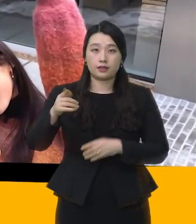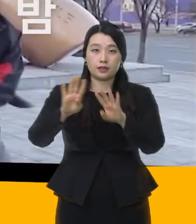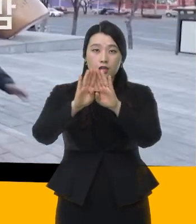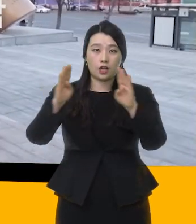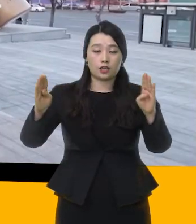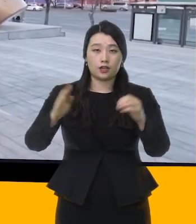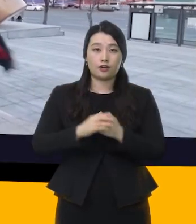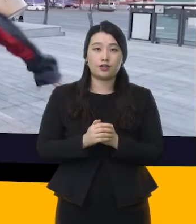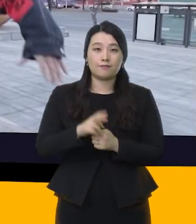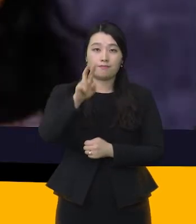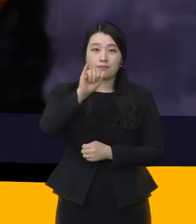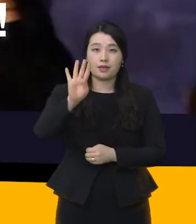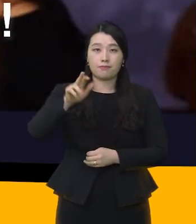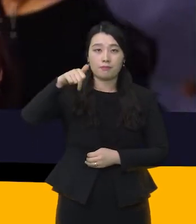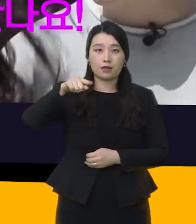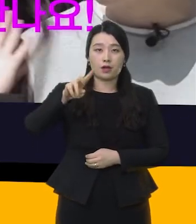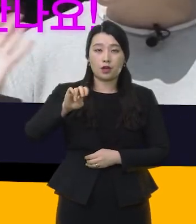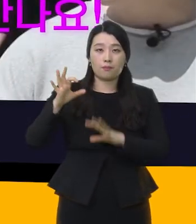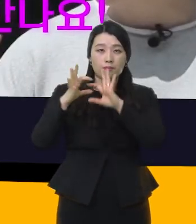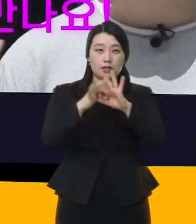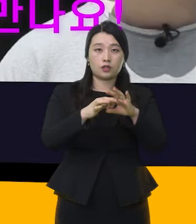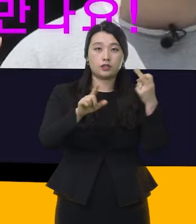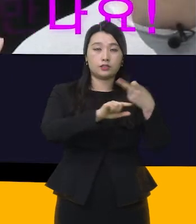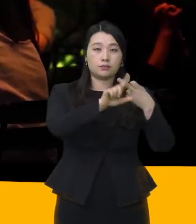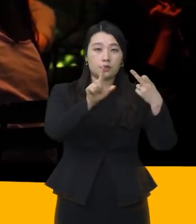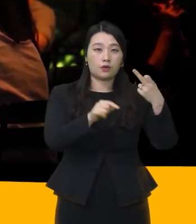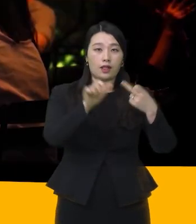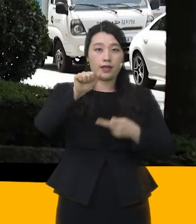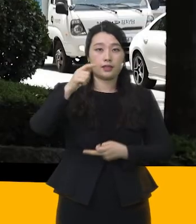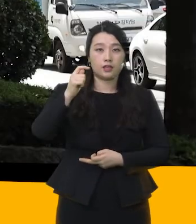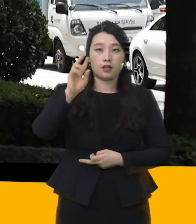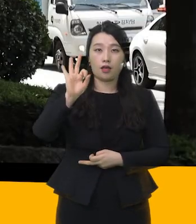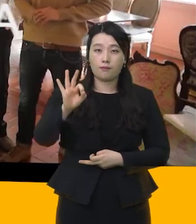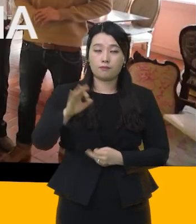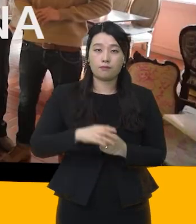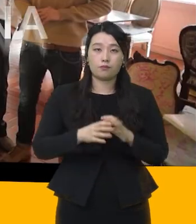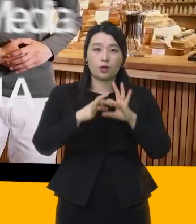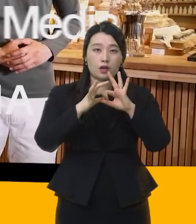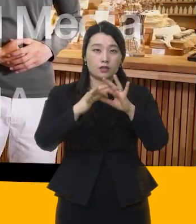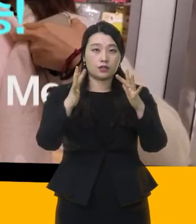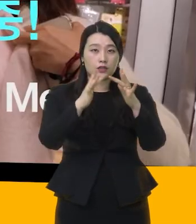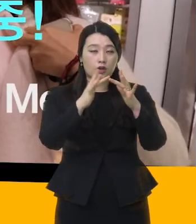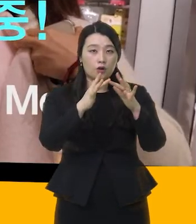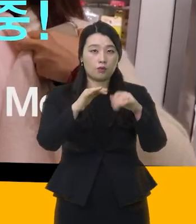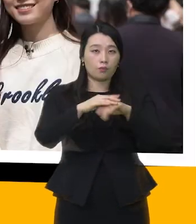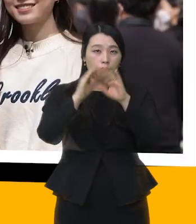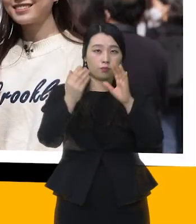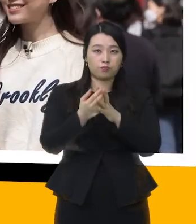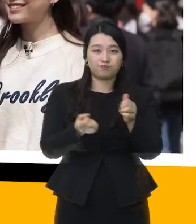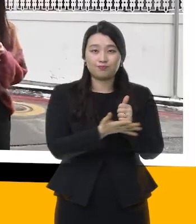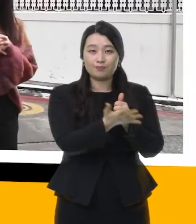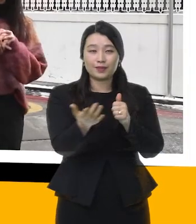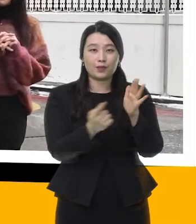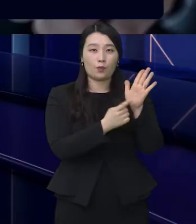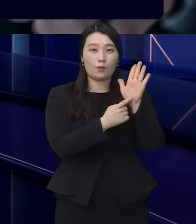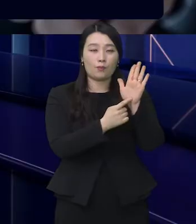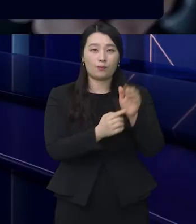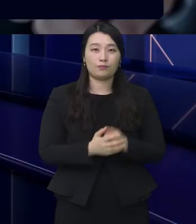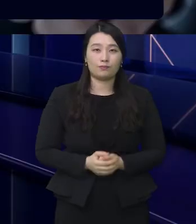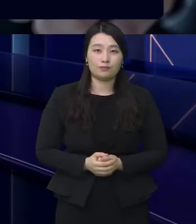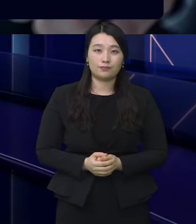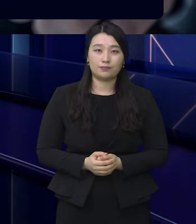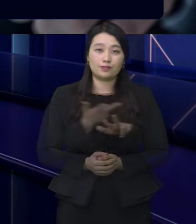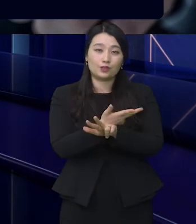미코 메이어 12월 시작한 atf 에 온라인으로 참가의 전세계 관계자들에게 콘텐츠를 홍보하고 있습니다